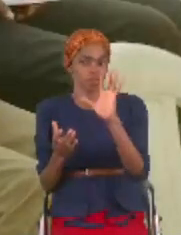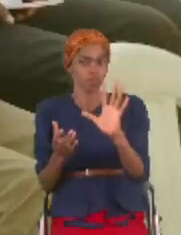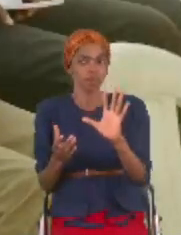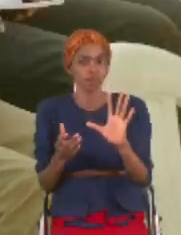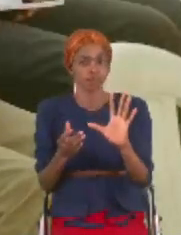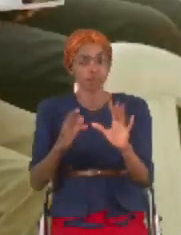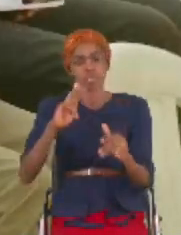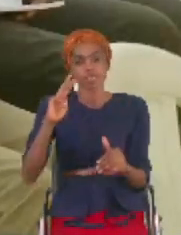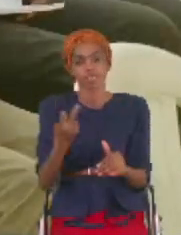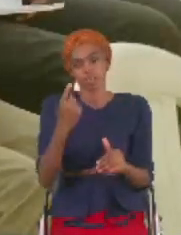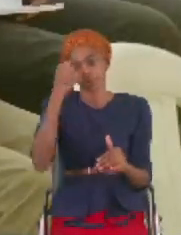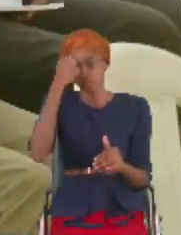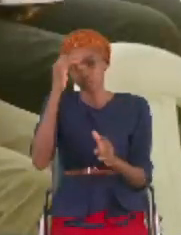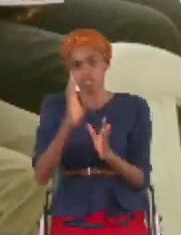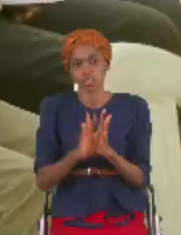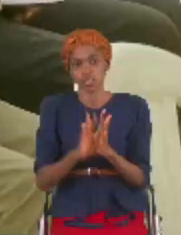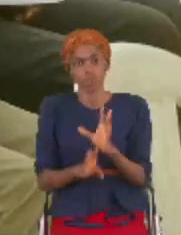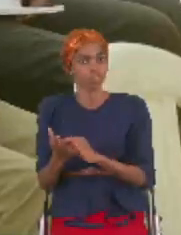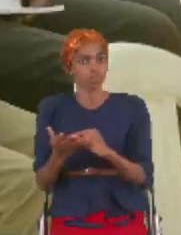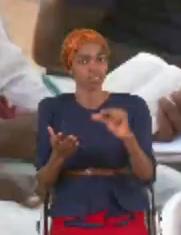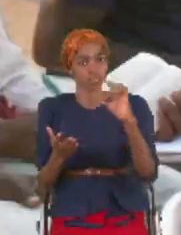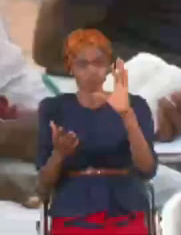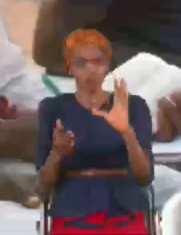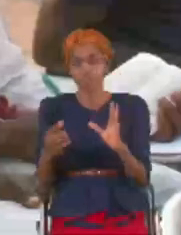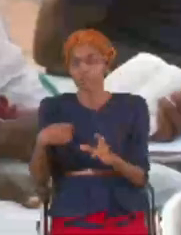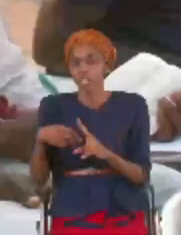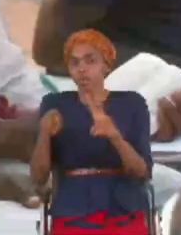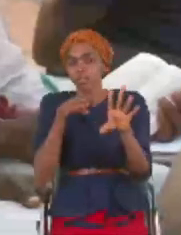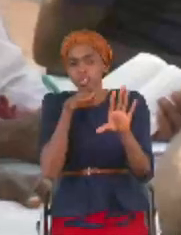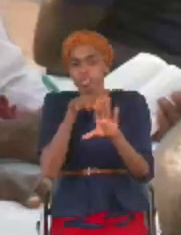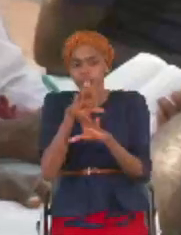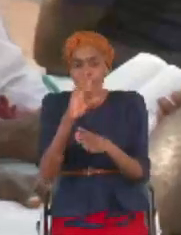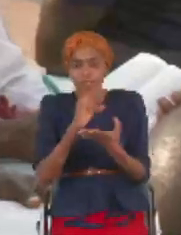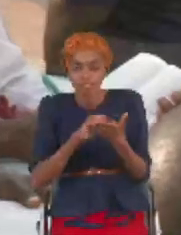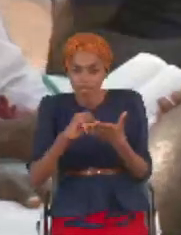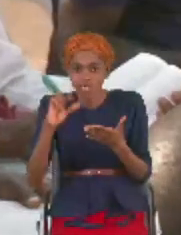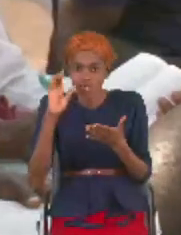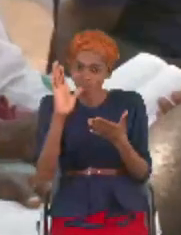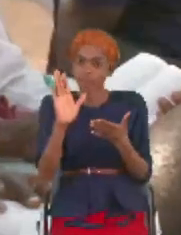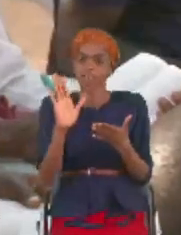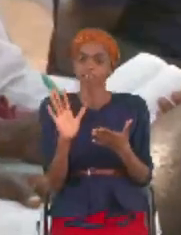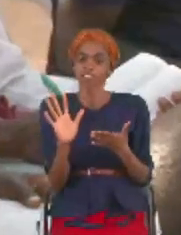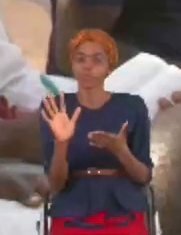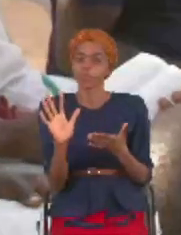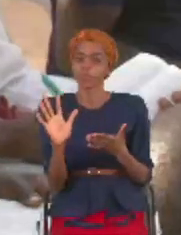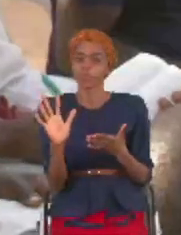2 timothée chapitre 1 verset center